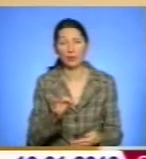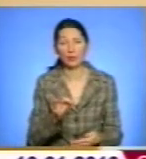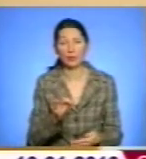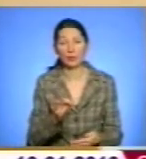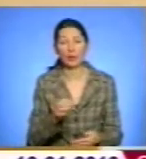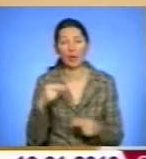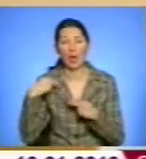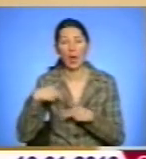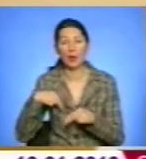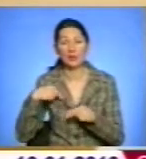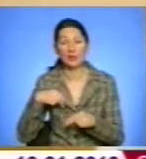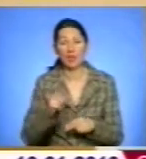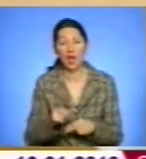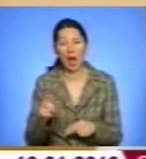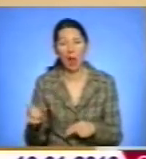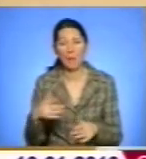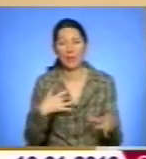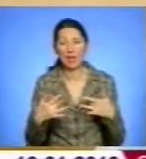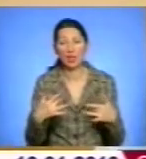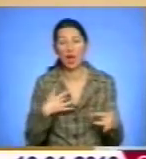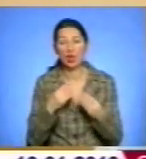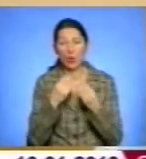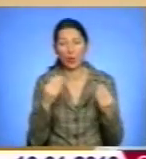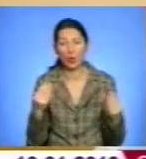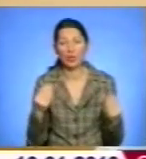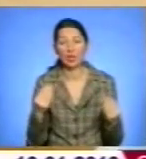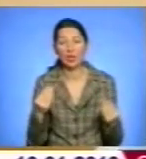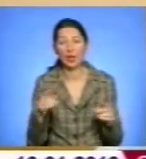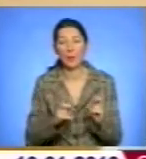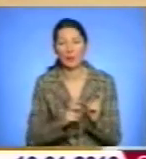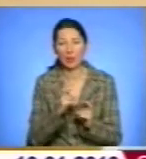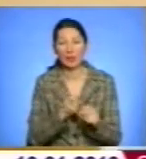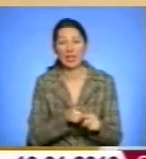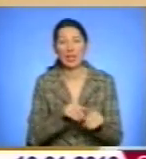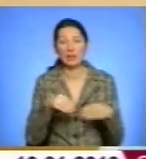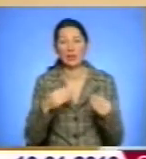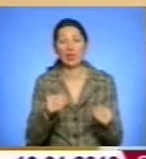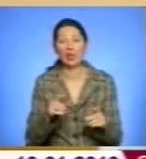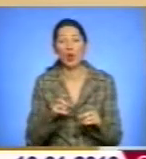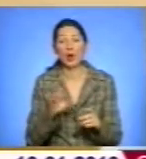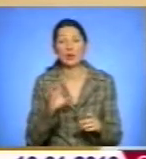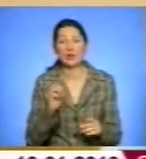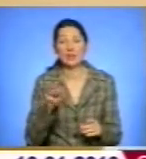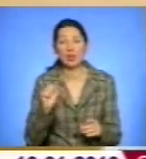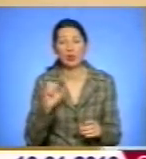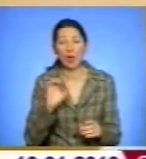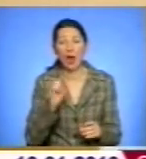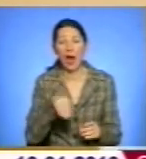15% працівникам театрально-видовищних підприємств, яким надано статус академічний. Зокрема,